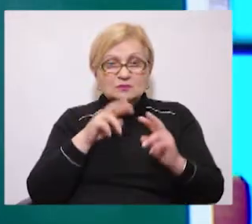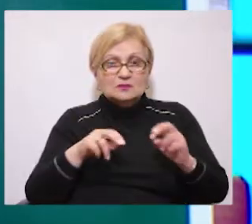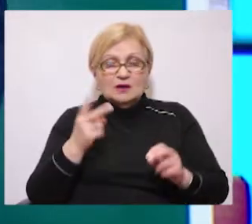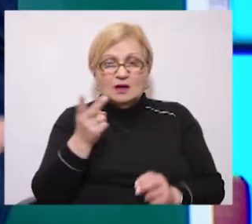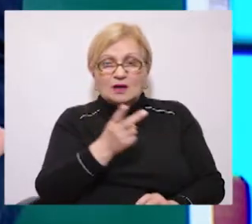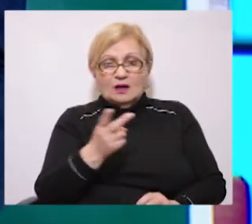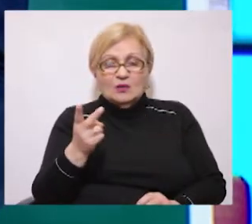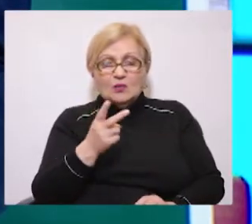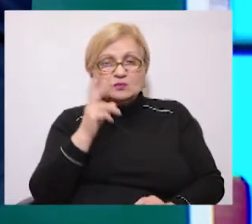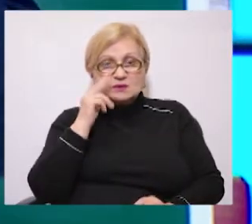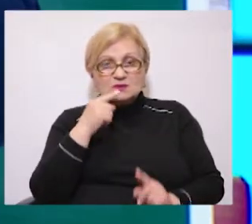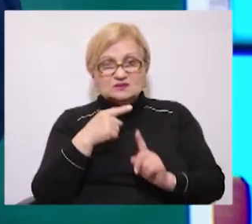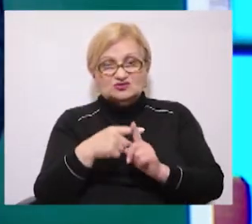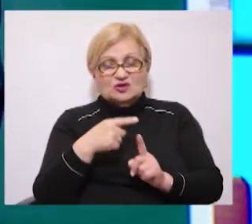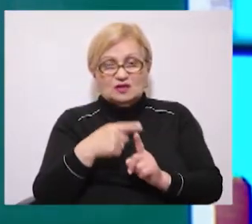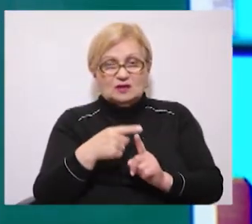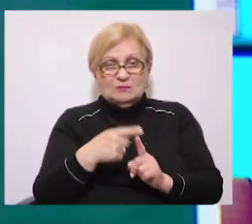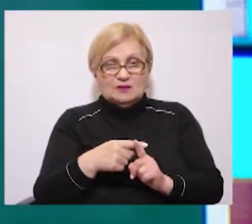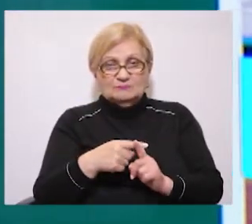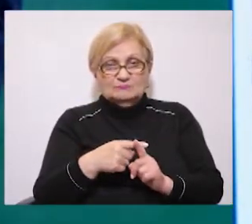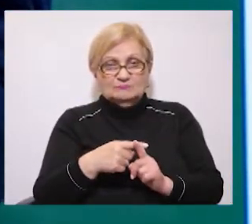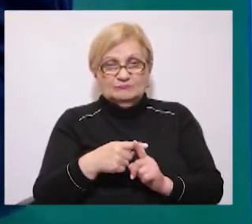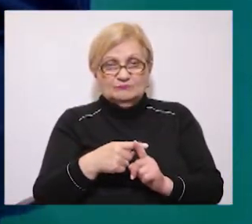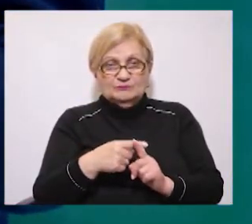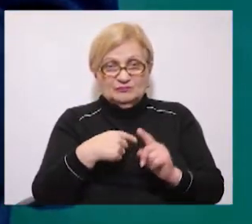რიცხვის შეკრებას. ორი რიცხვის შეკრება